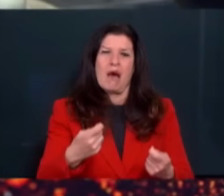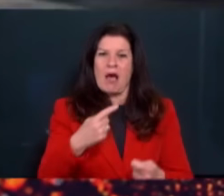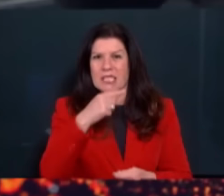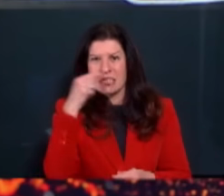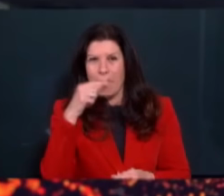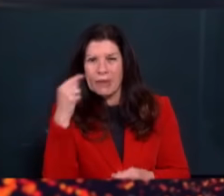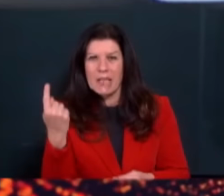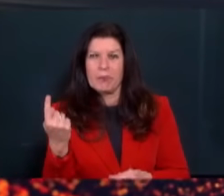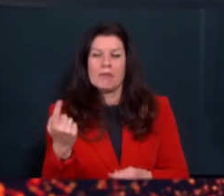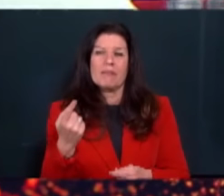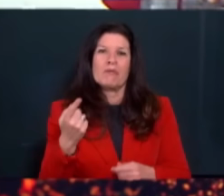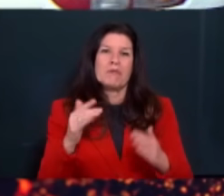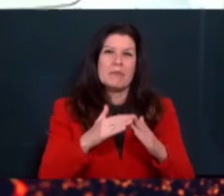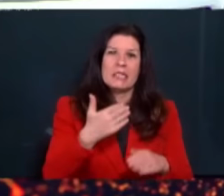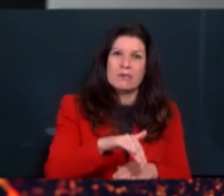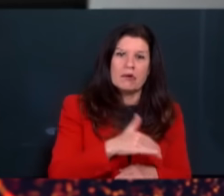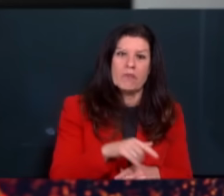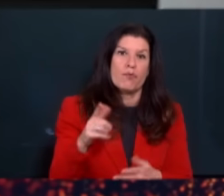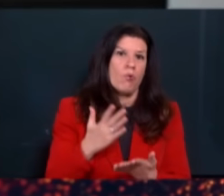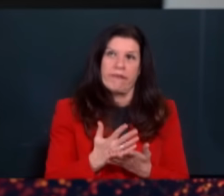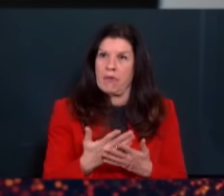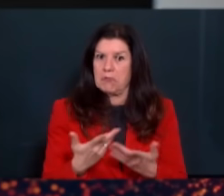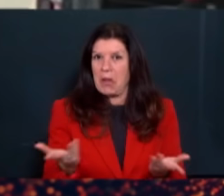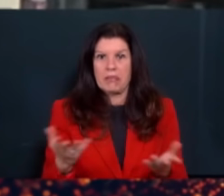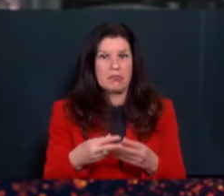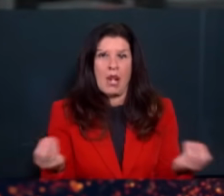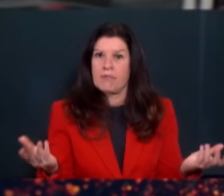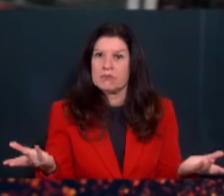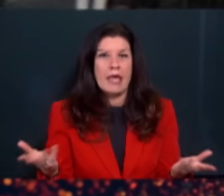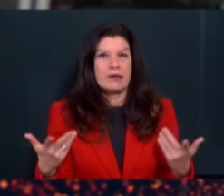בתי בושת, והוא לא קיים היום.